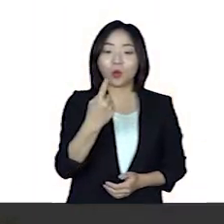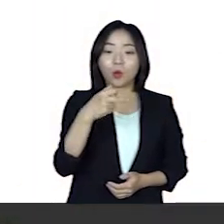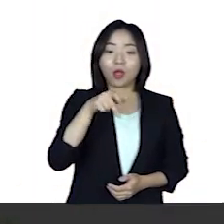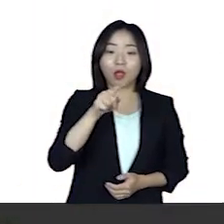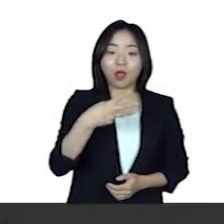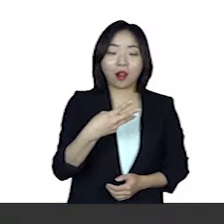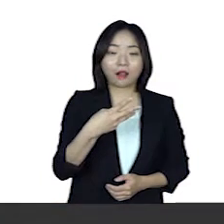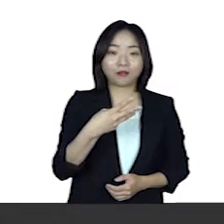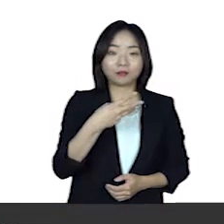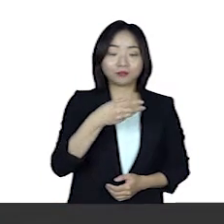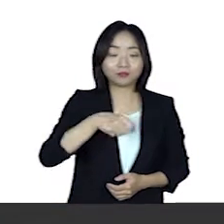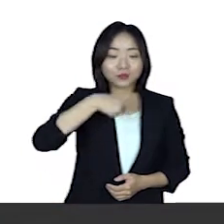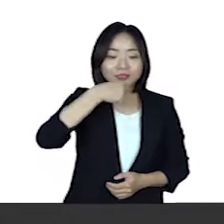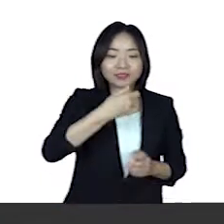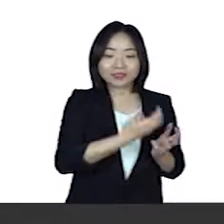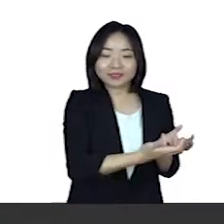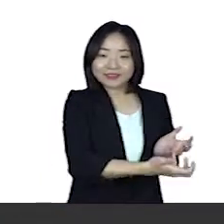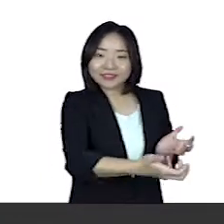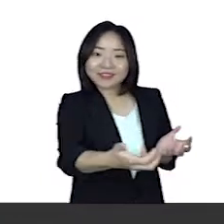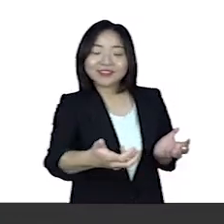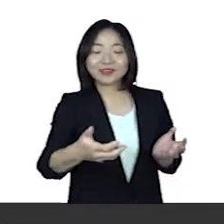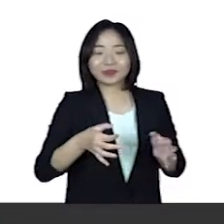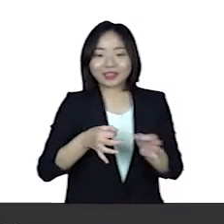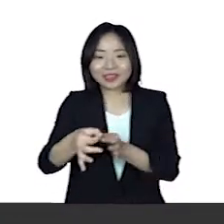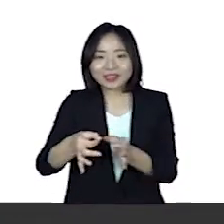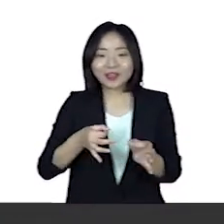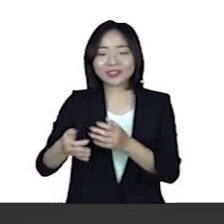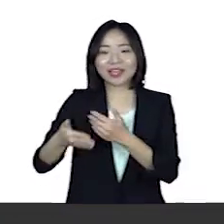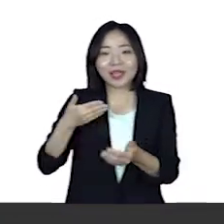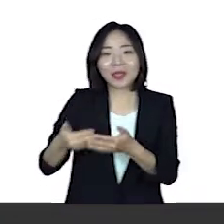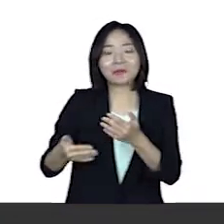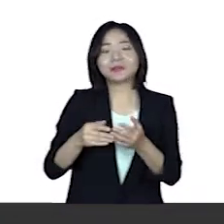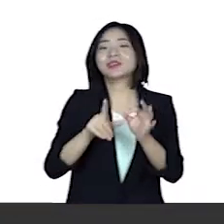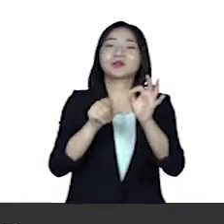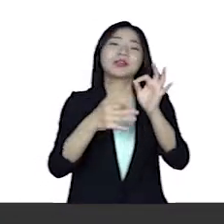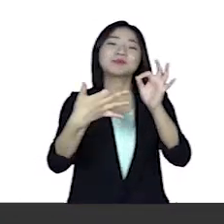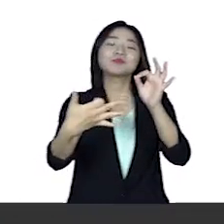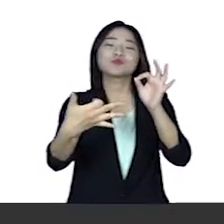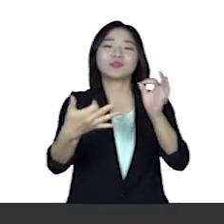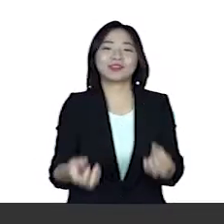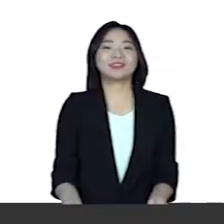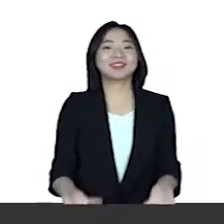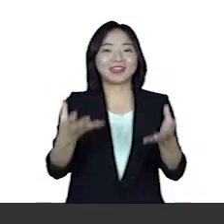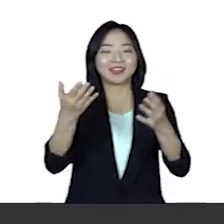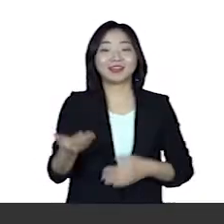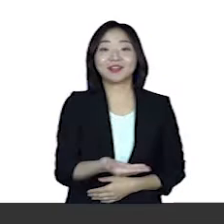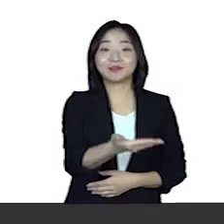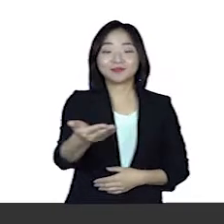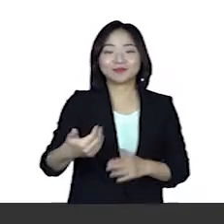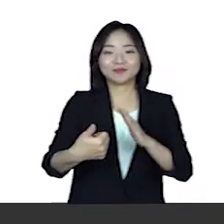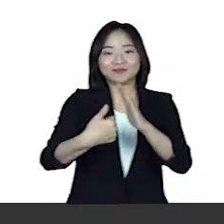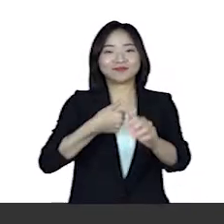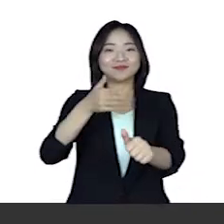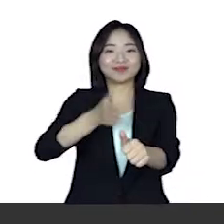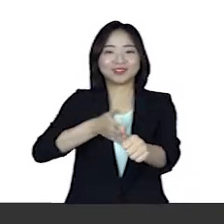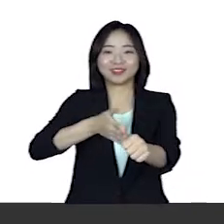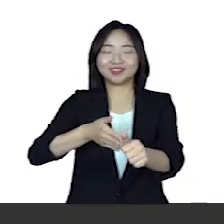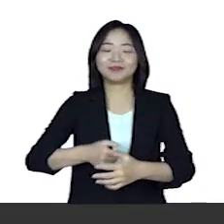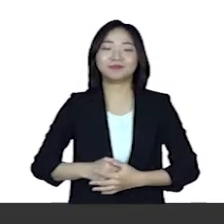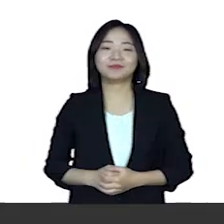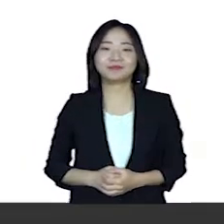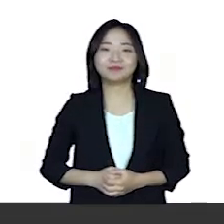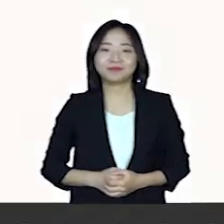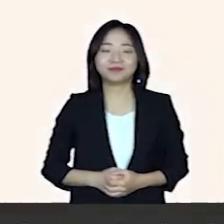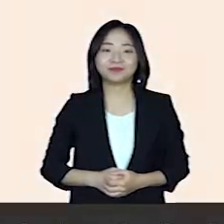로컬푸드 직거래장터, 체험행사 등으로 오는 10월 19일에 열리는데요. 시민 여러분의 많은 방문 바랍니다.